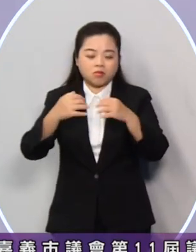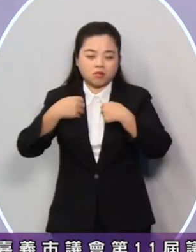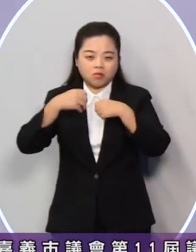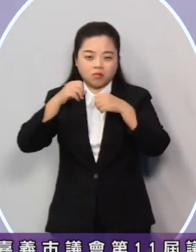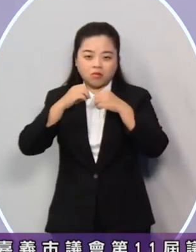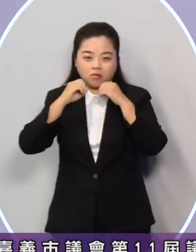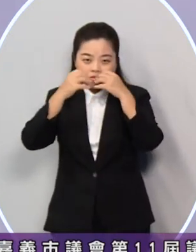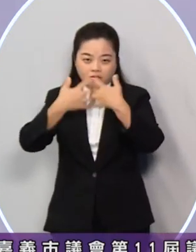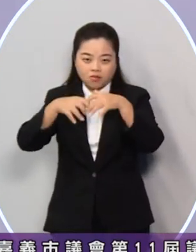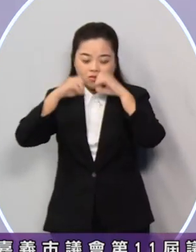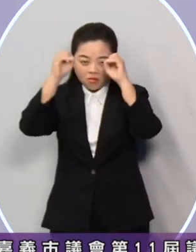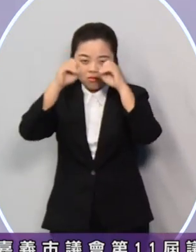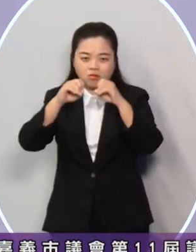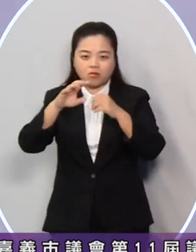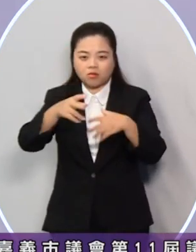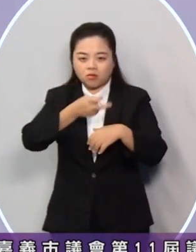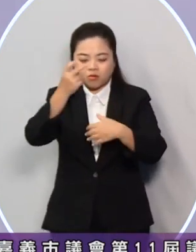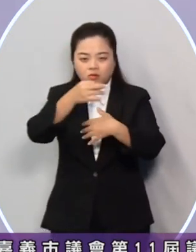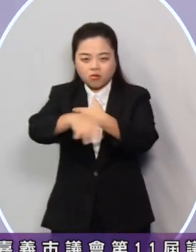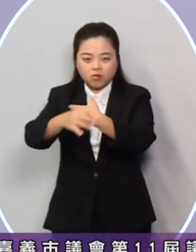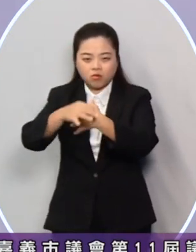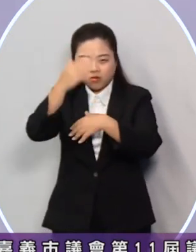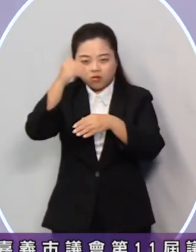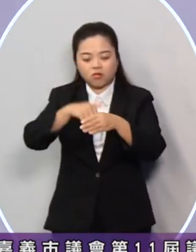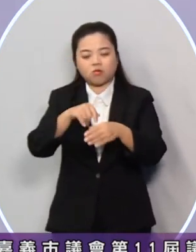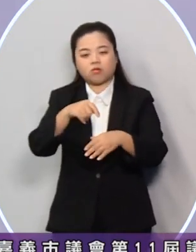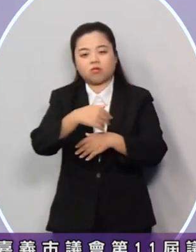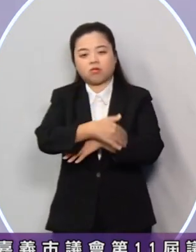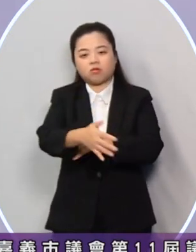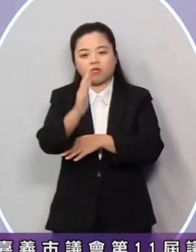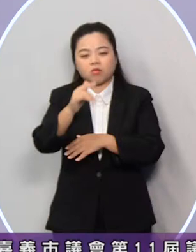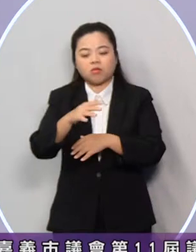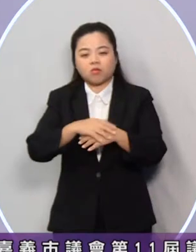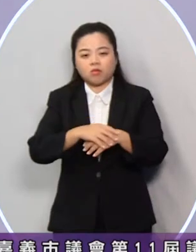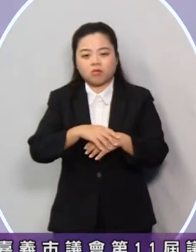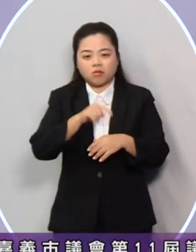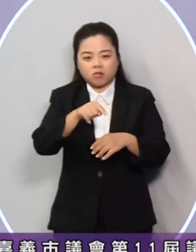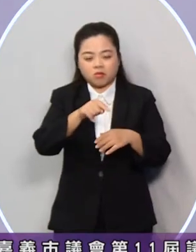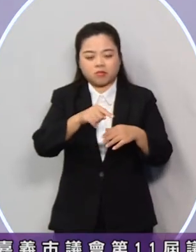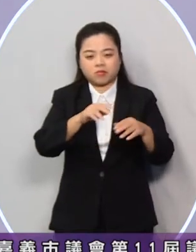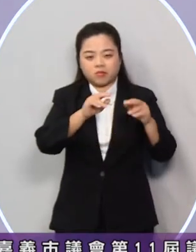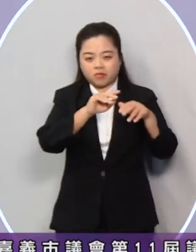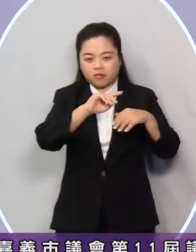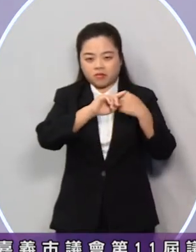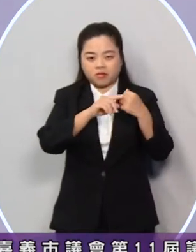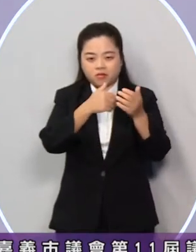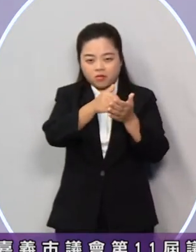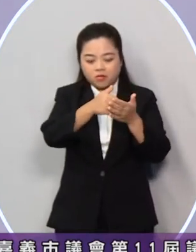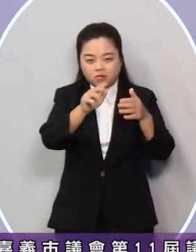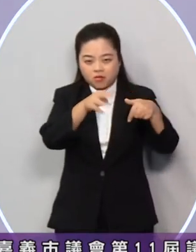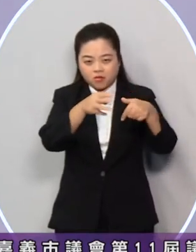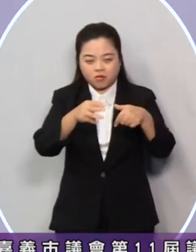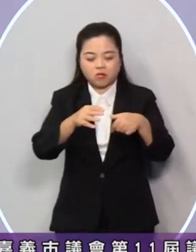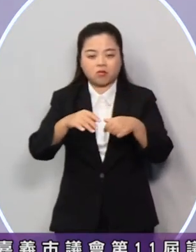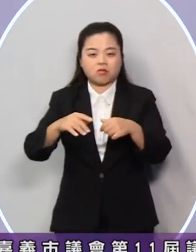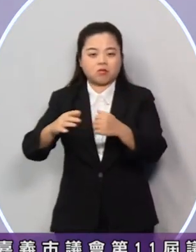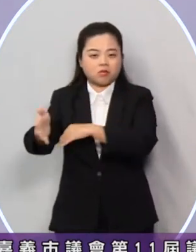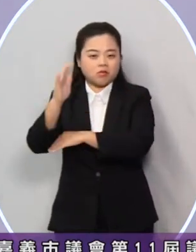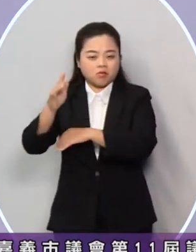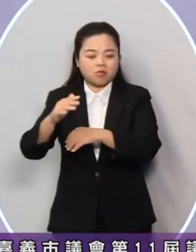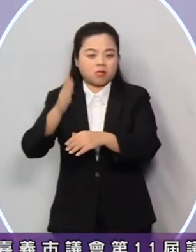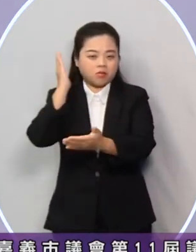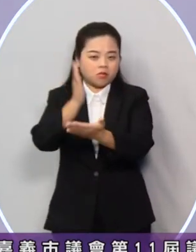府有瑕疵、有缺失，长头诗、梗图、迷因图法源不足，结果政府还不准人民讨